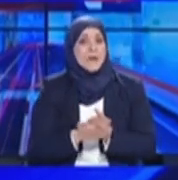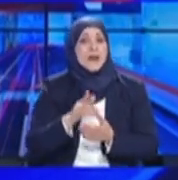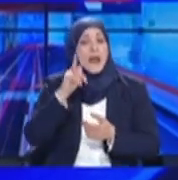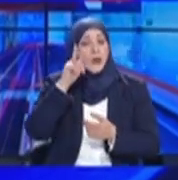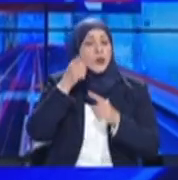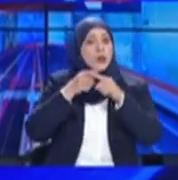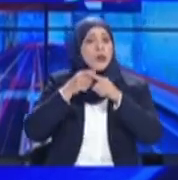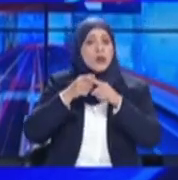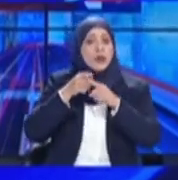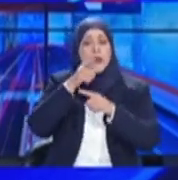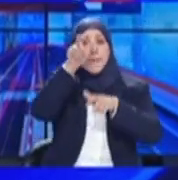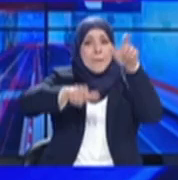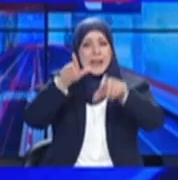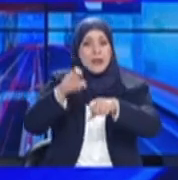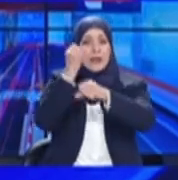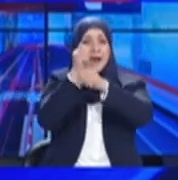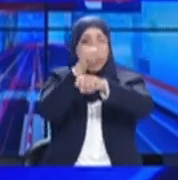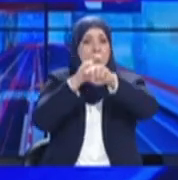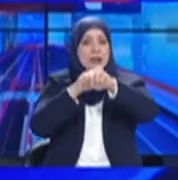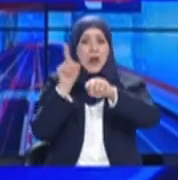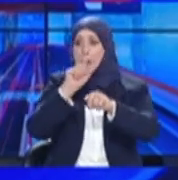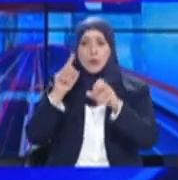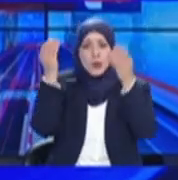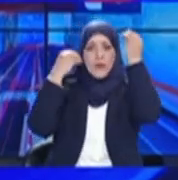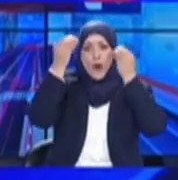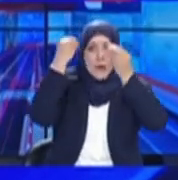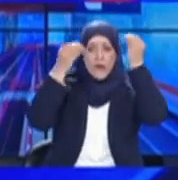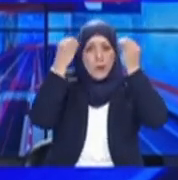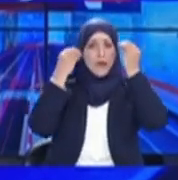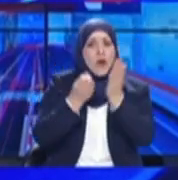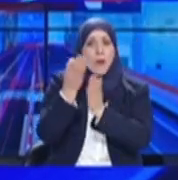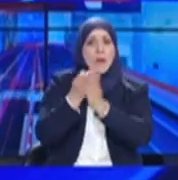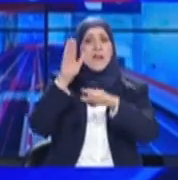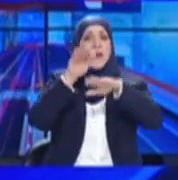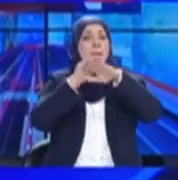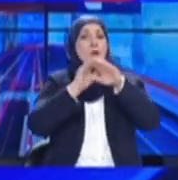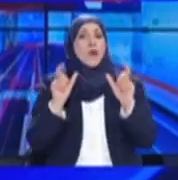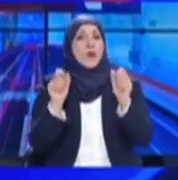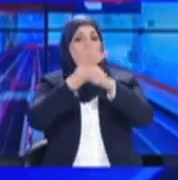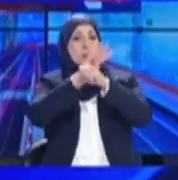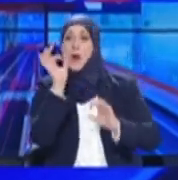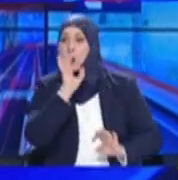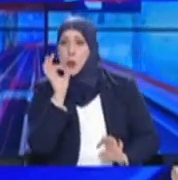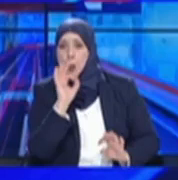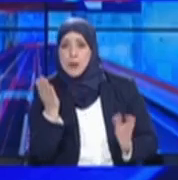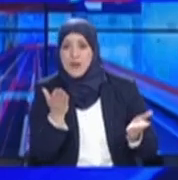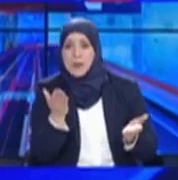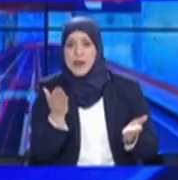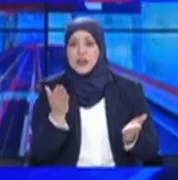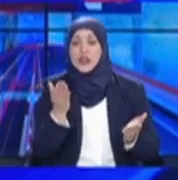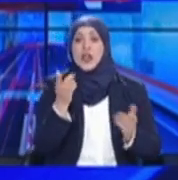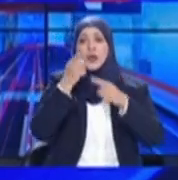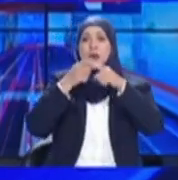مش م تقولين في المجال هذا اه احنا عندنا المبيدات والادويه العاديه معناه في الصيف